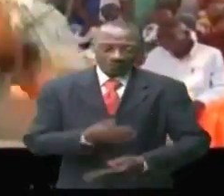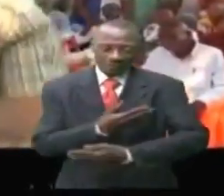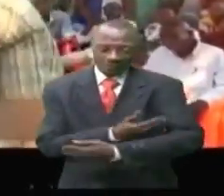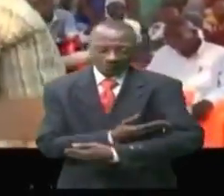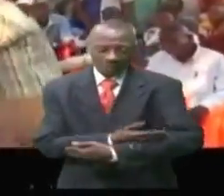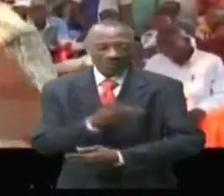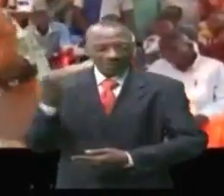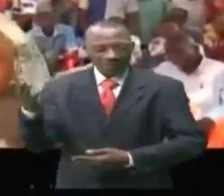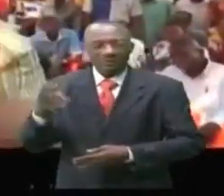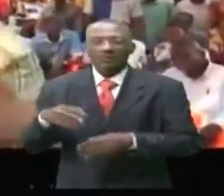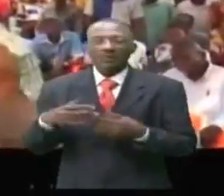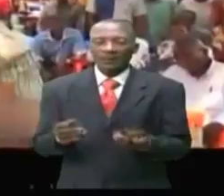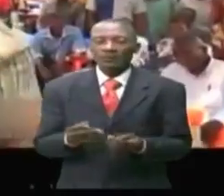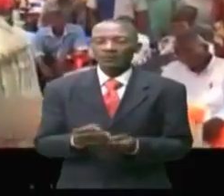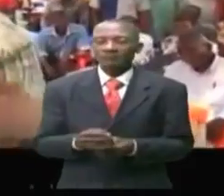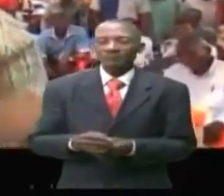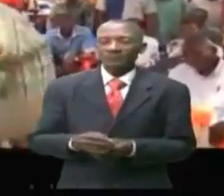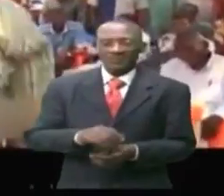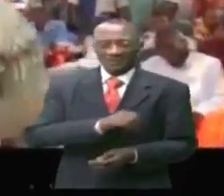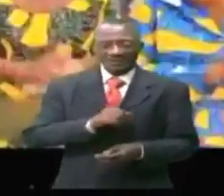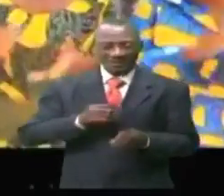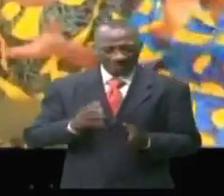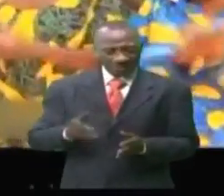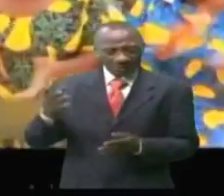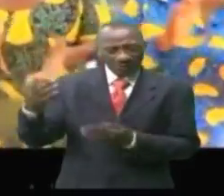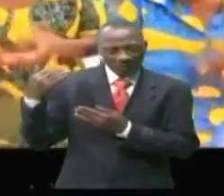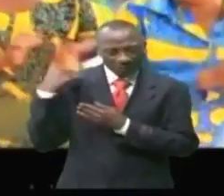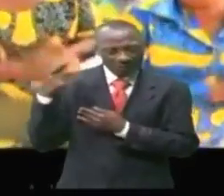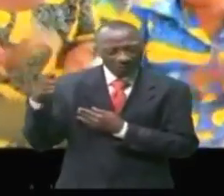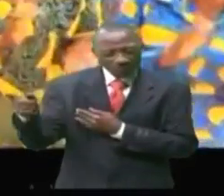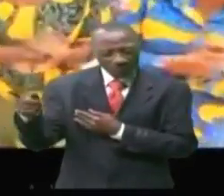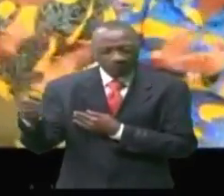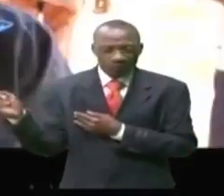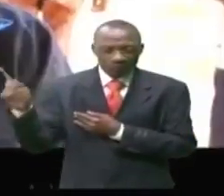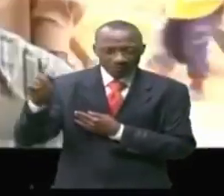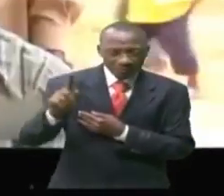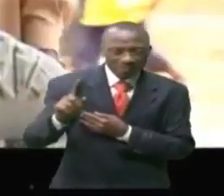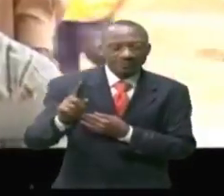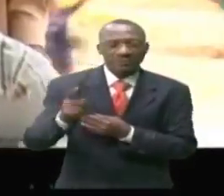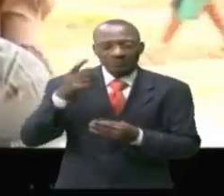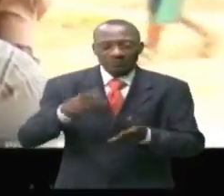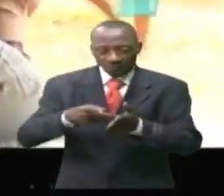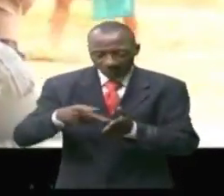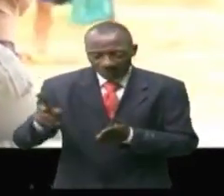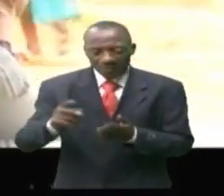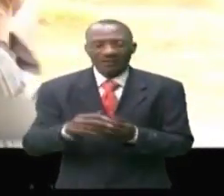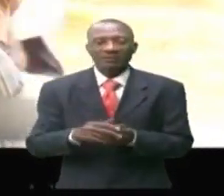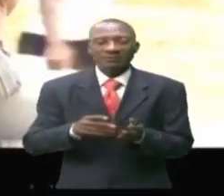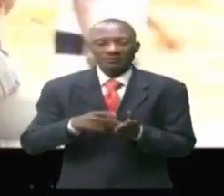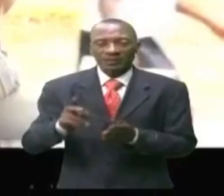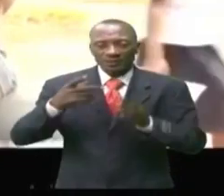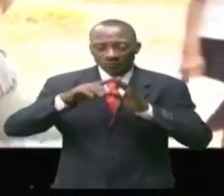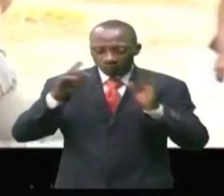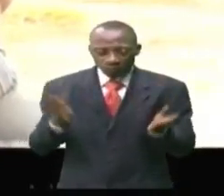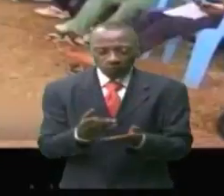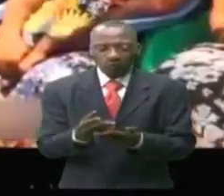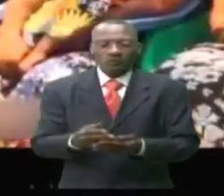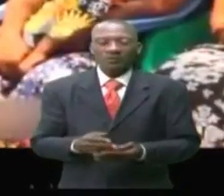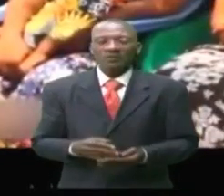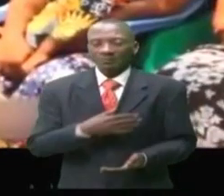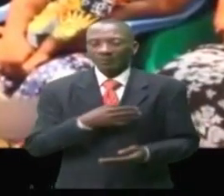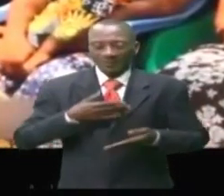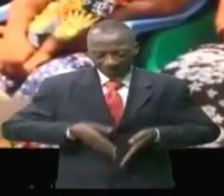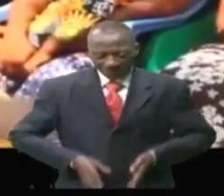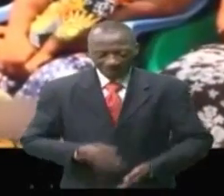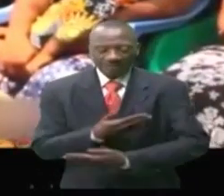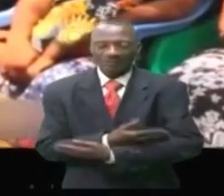par l'honorable Eddy Mundela pour une durée indéterminée et ce, à dater du mois de septembre courant. Très content et nous avons